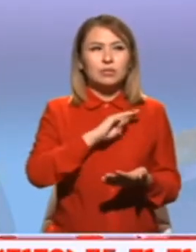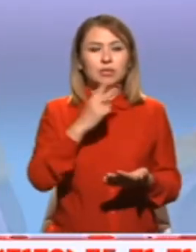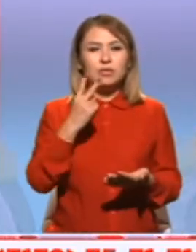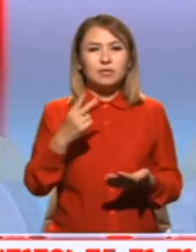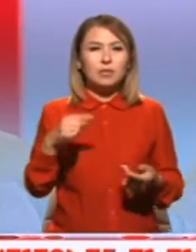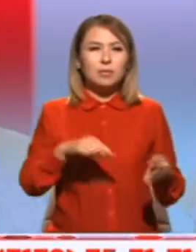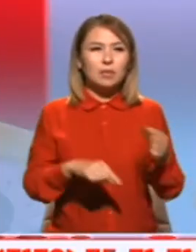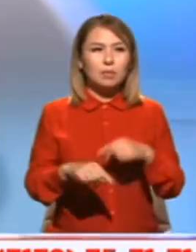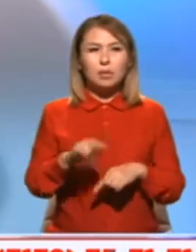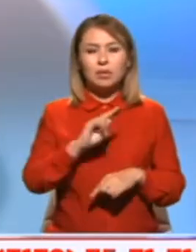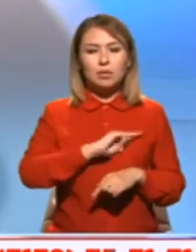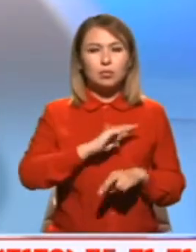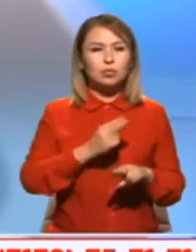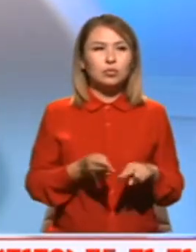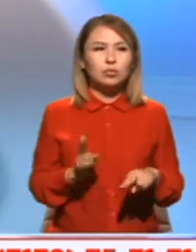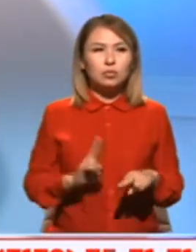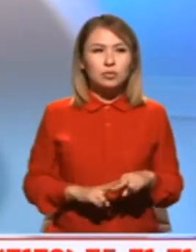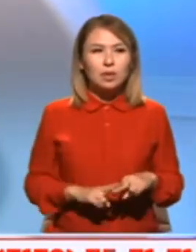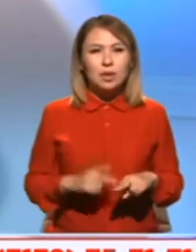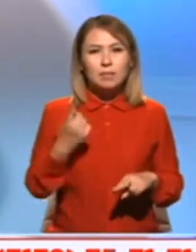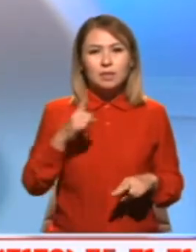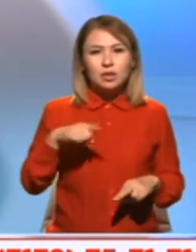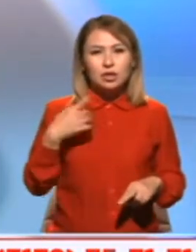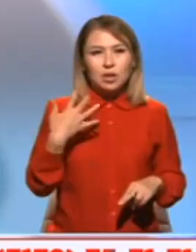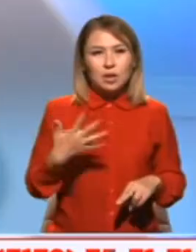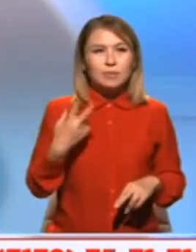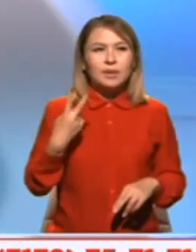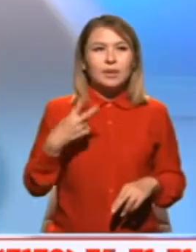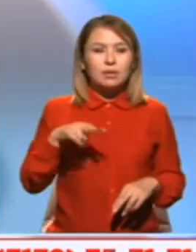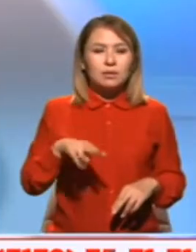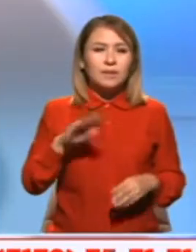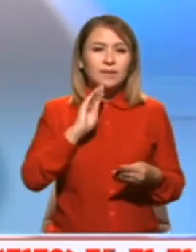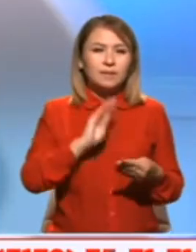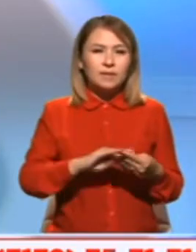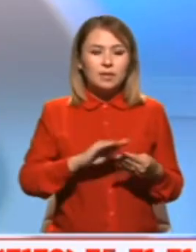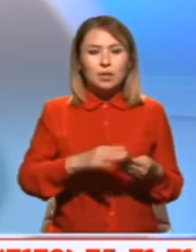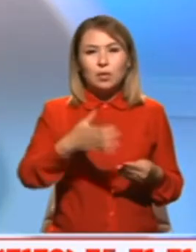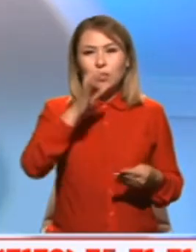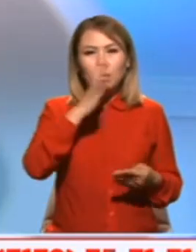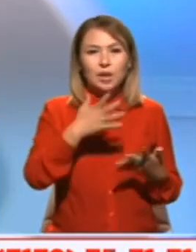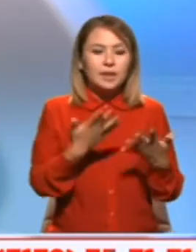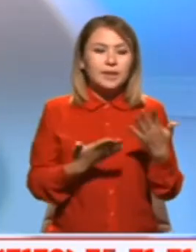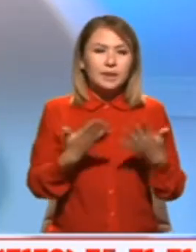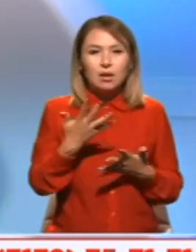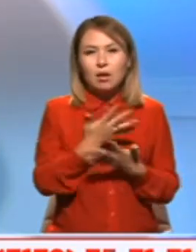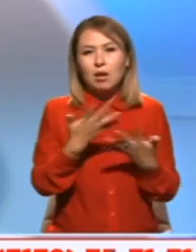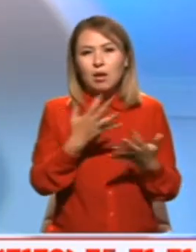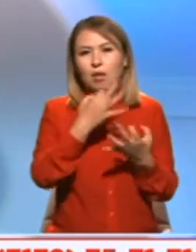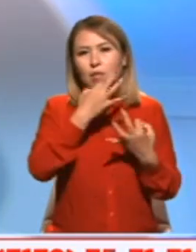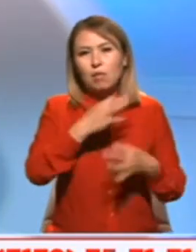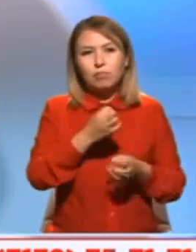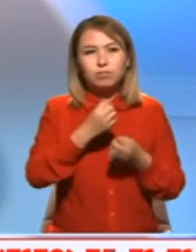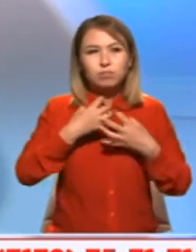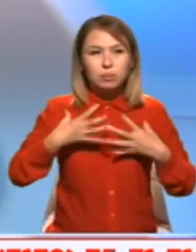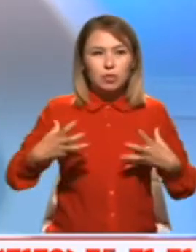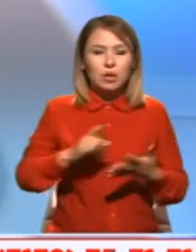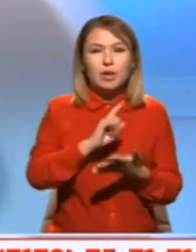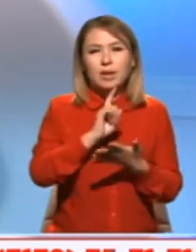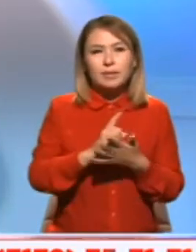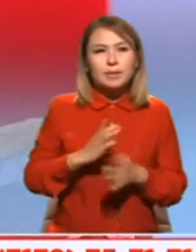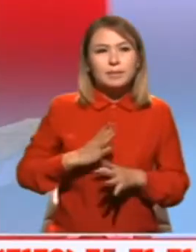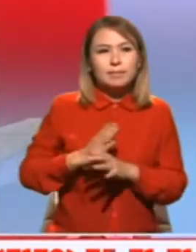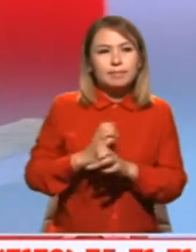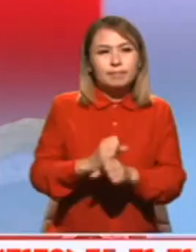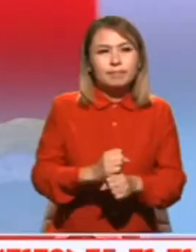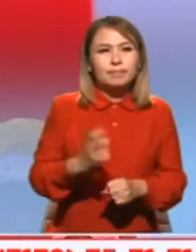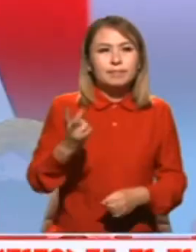бүйрек қызметін атқара береді. Сондықтан да 1,5-2 литр сұйықтықты іше беріңіз. Бірақ егер қандай да бір ісіну болып жатса, суды мөлшерін міндетті түрде шектеуіңіз